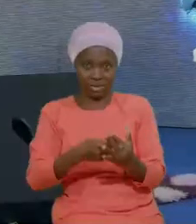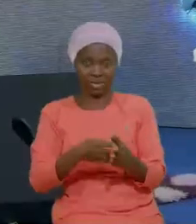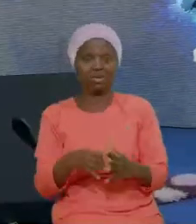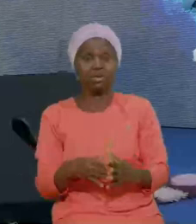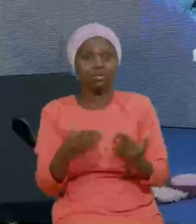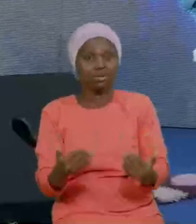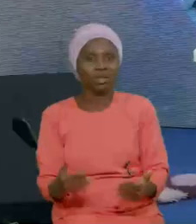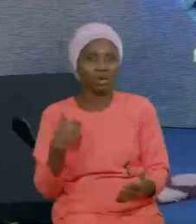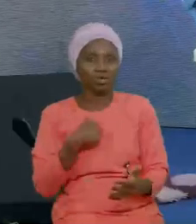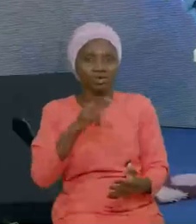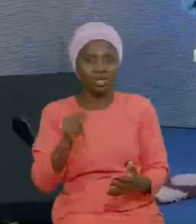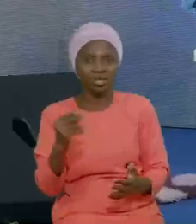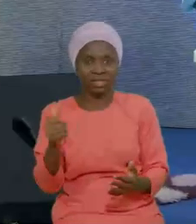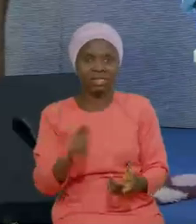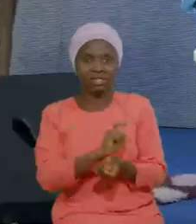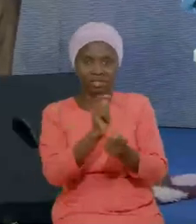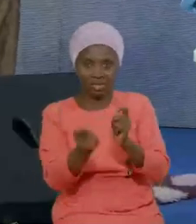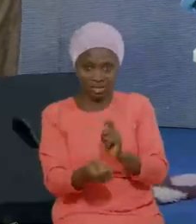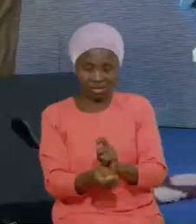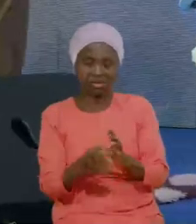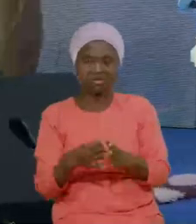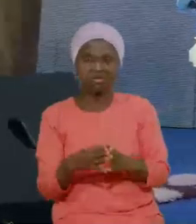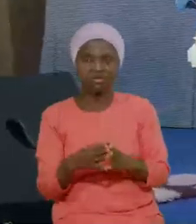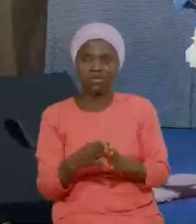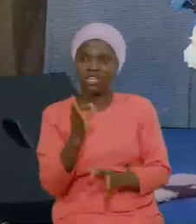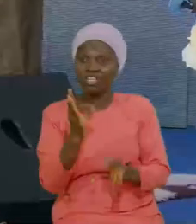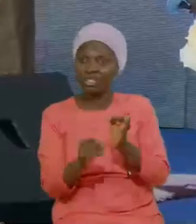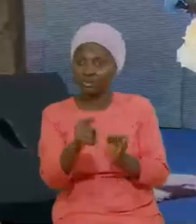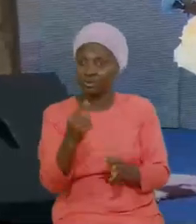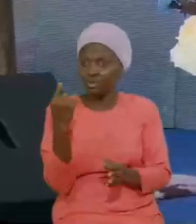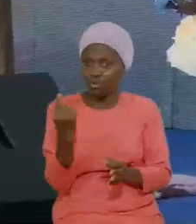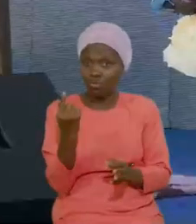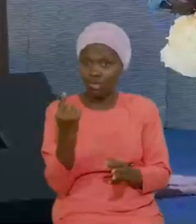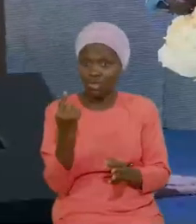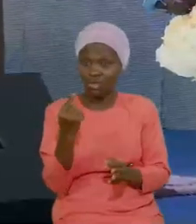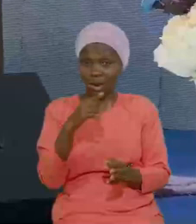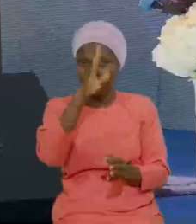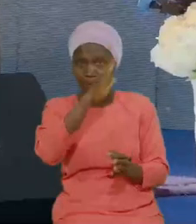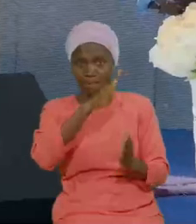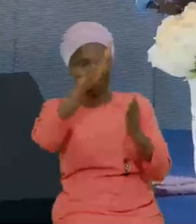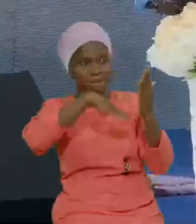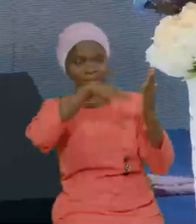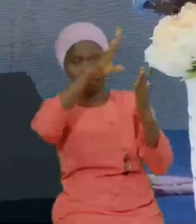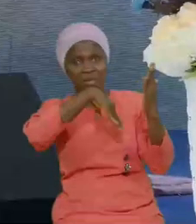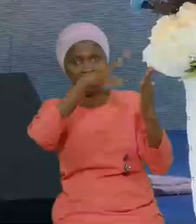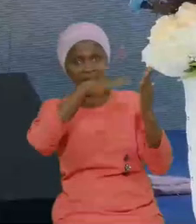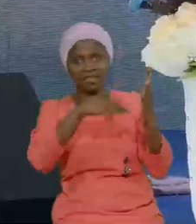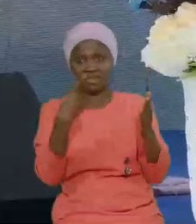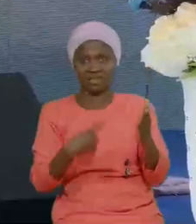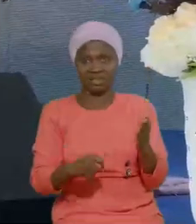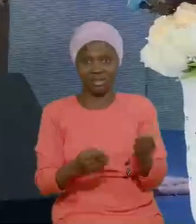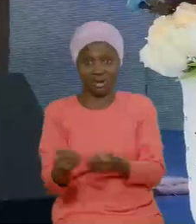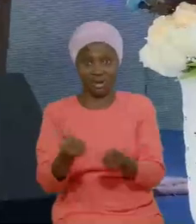a change. Maintenant il faut un changement. If you only paint the car, the change